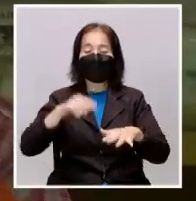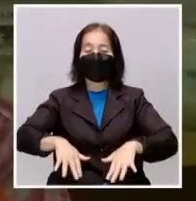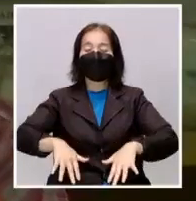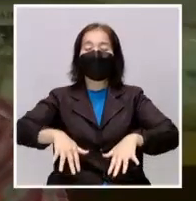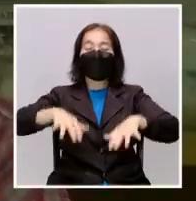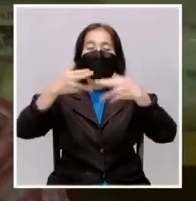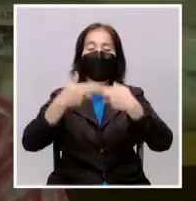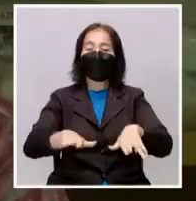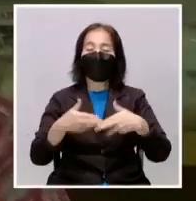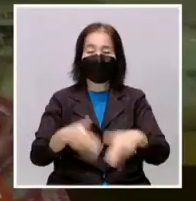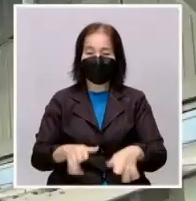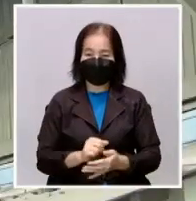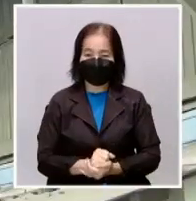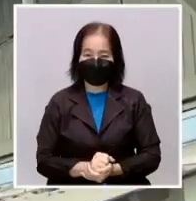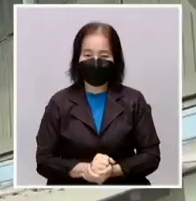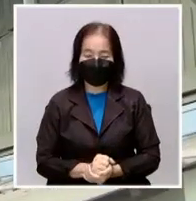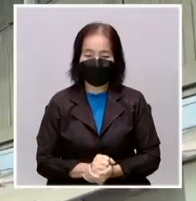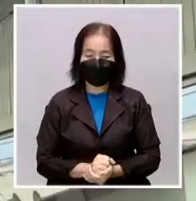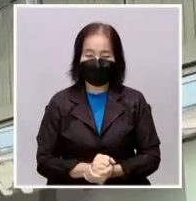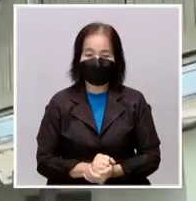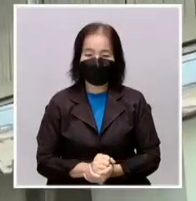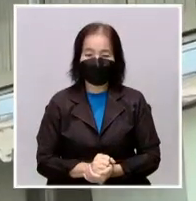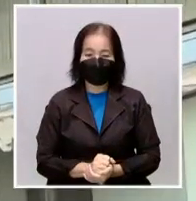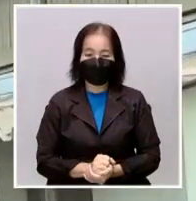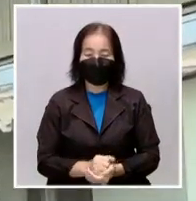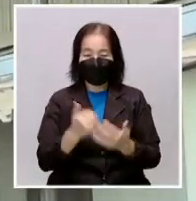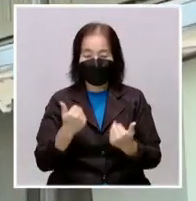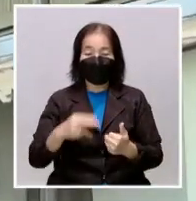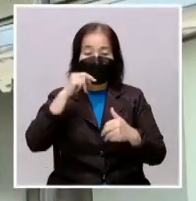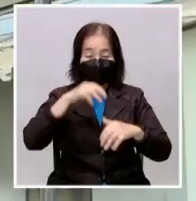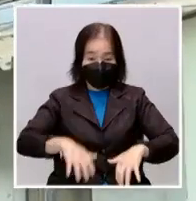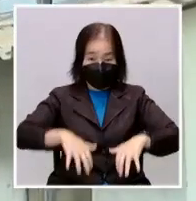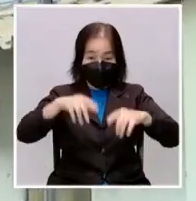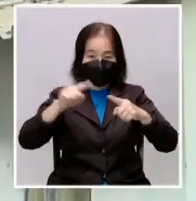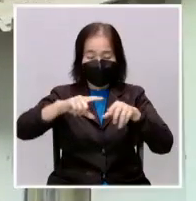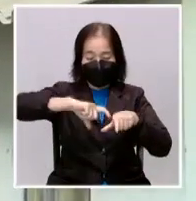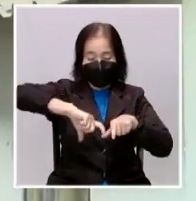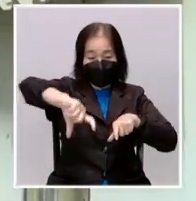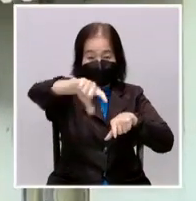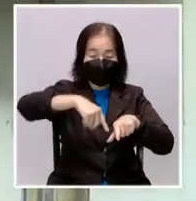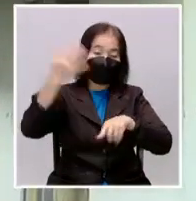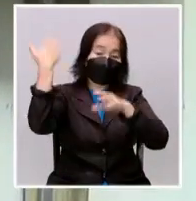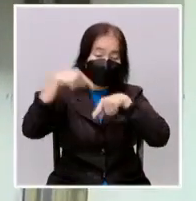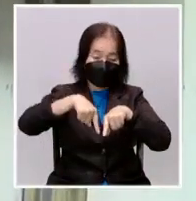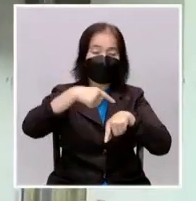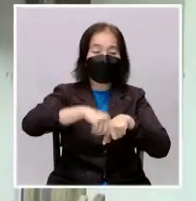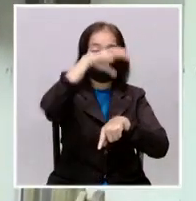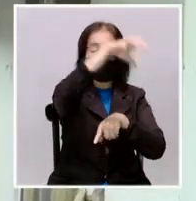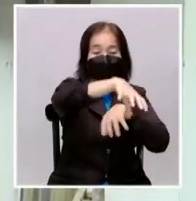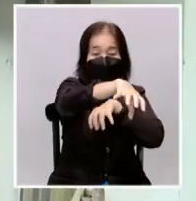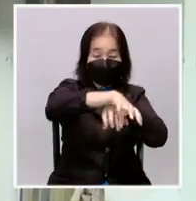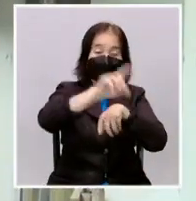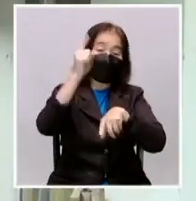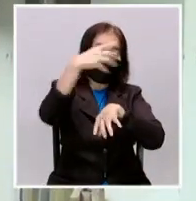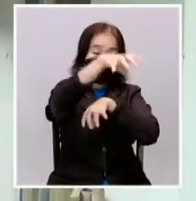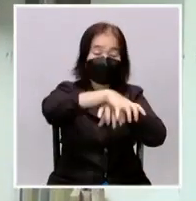เรื่อย อย่างที่บอกนะคะว่าน้ำเข้าท่วมเฉพาะฝั่งตลาดเก่าแต่ตลาดใหม่ซึ่งอยู่ติดกันน้ำยังท่ว